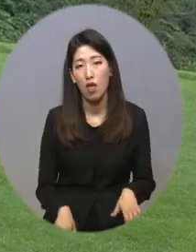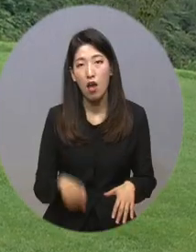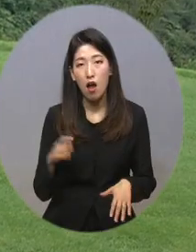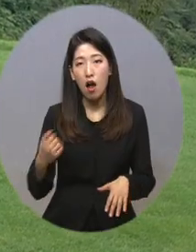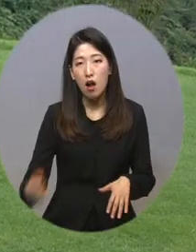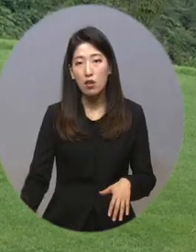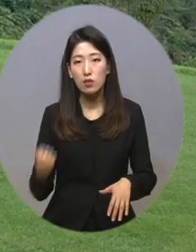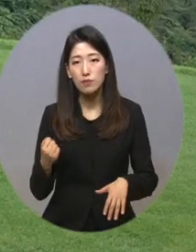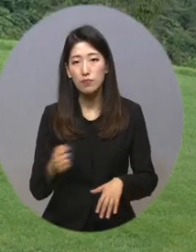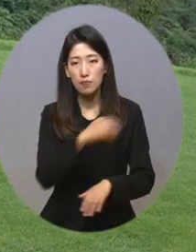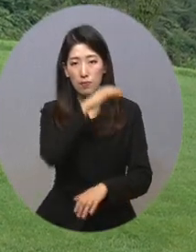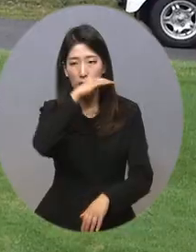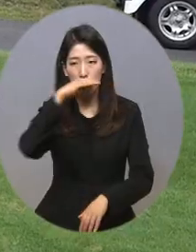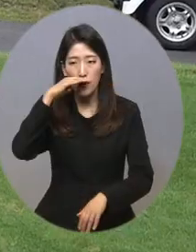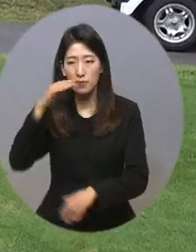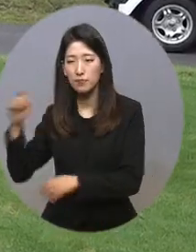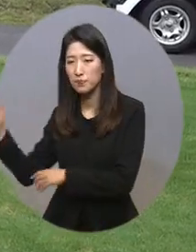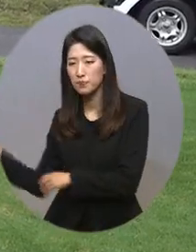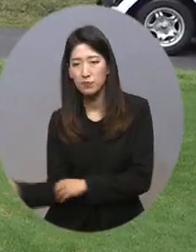거 봐.